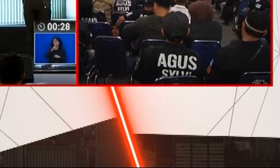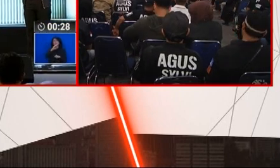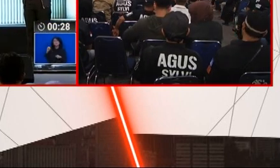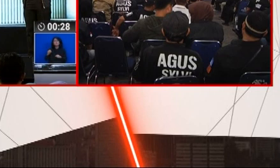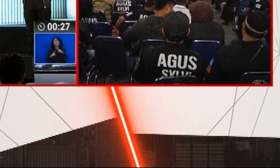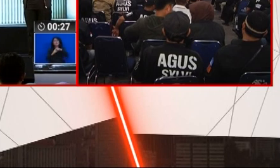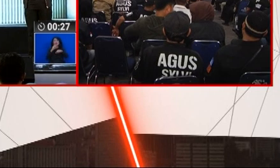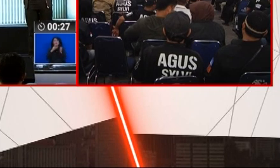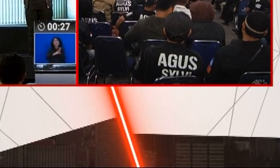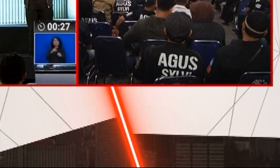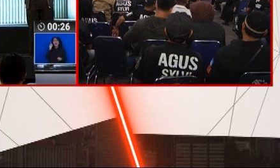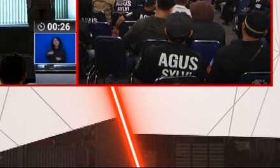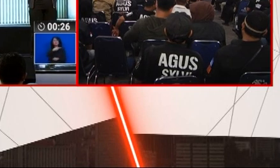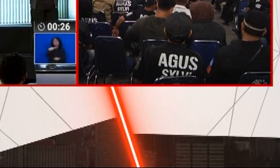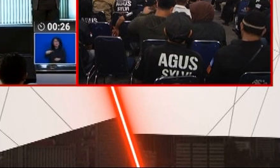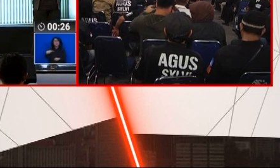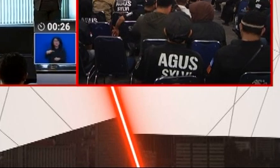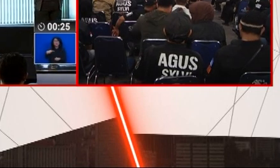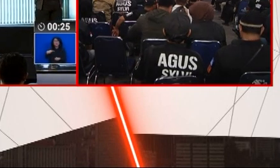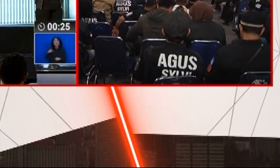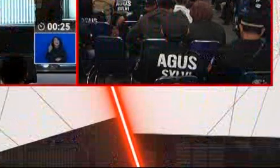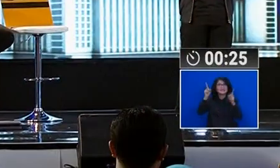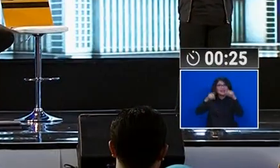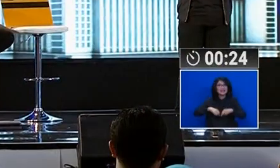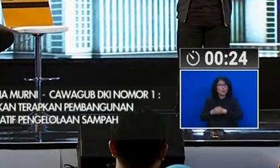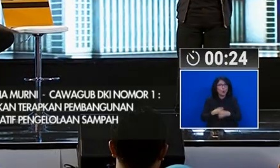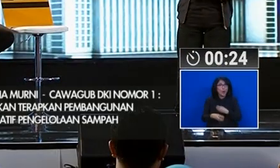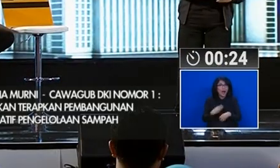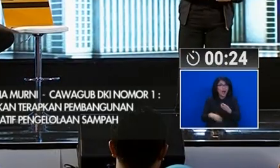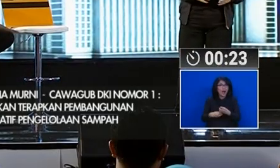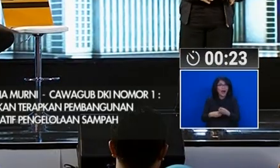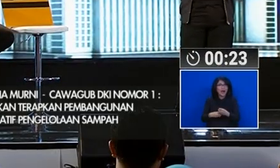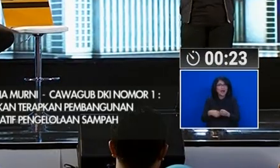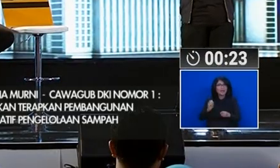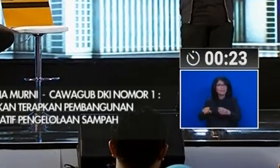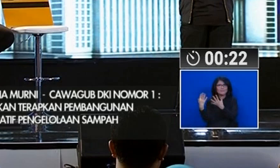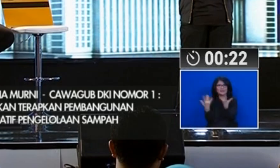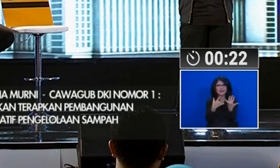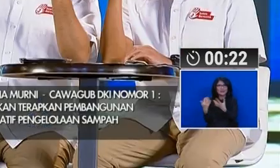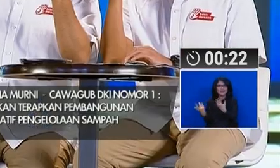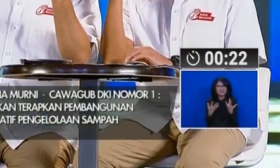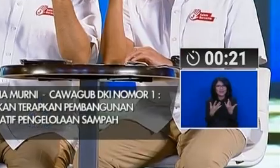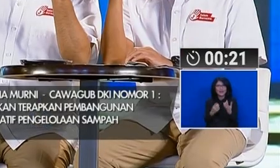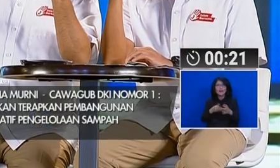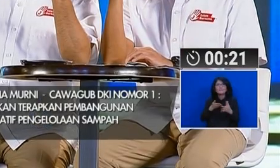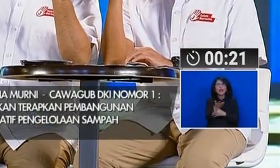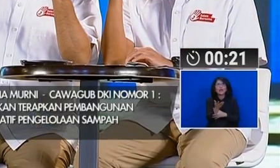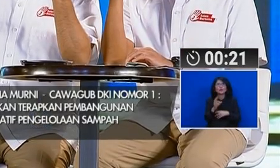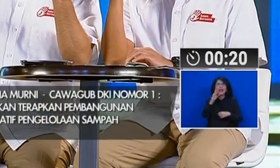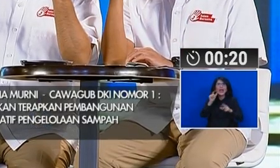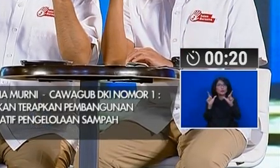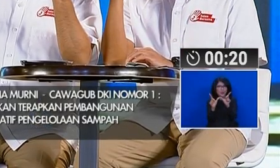dikurangi harus dikurangi jadi diolah dulu sampah itu oleh masyarakat dengan bank-bank sampah melalui RW ini